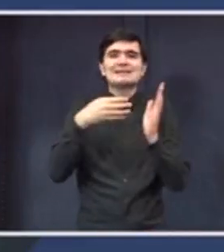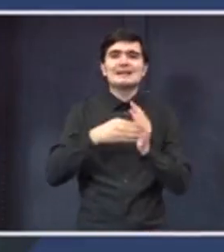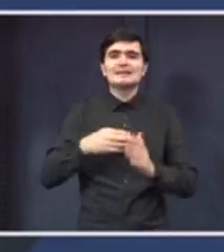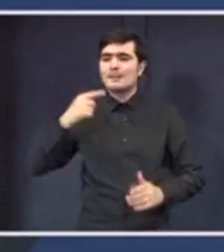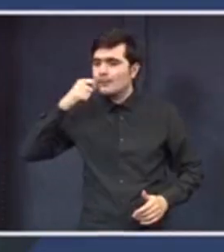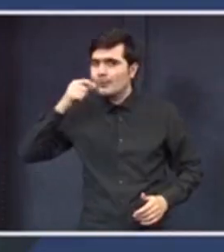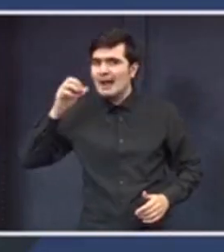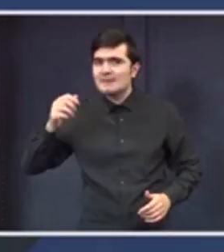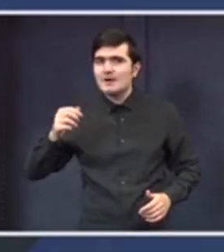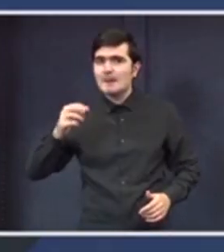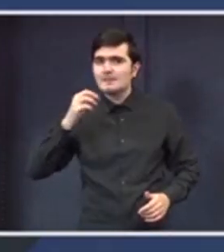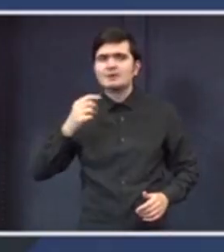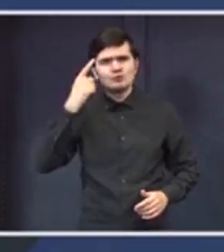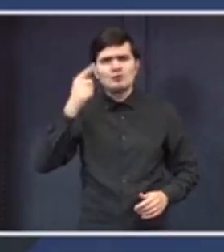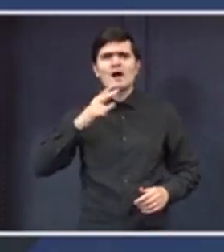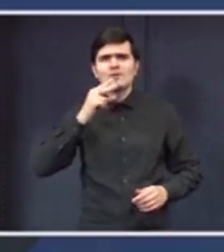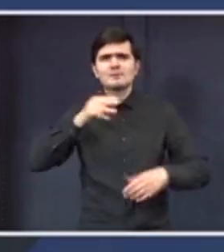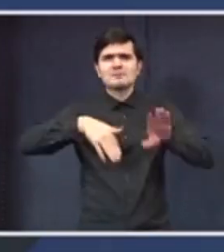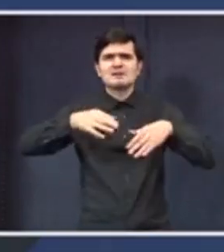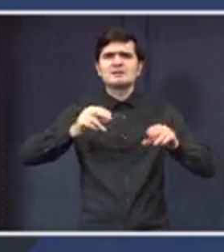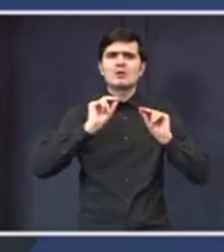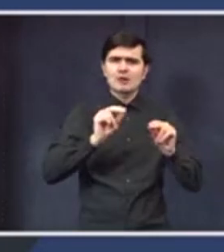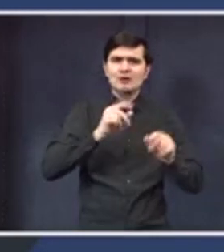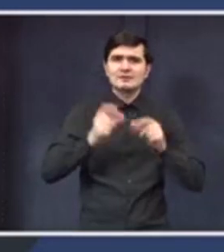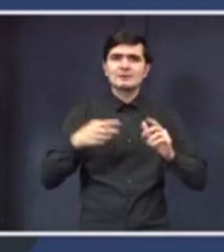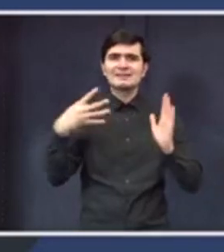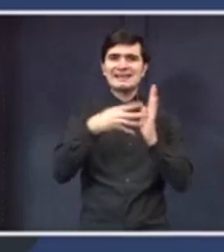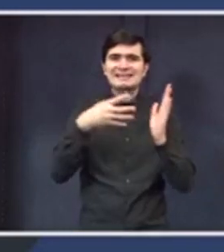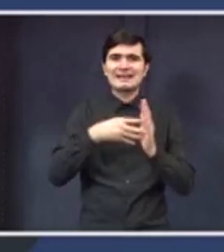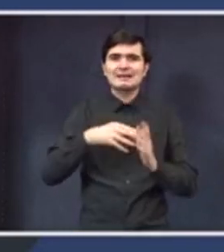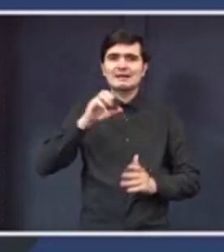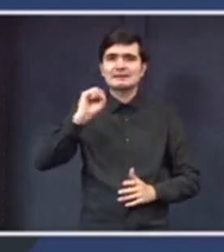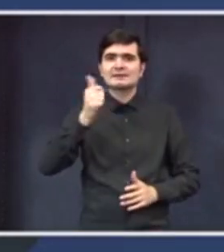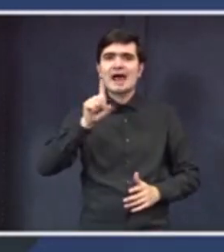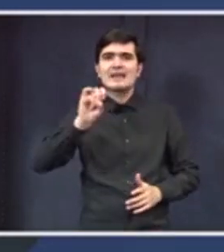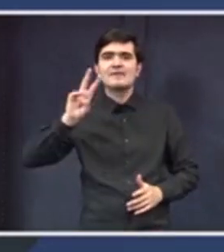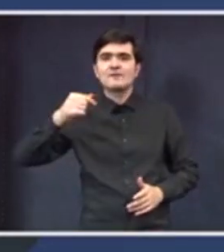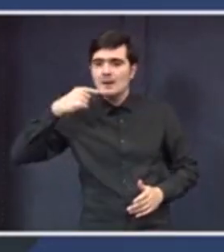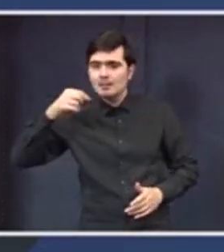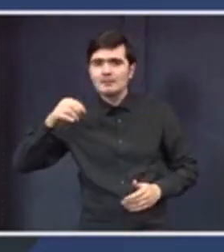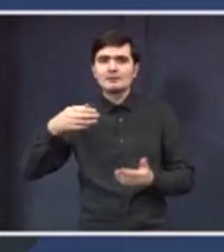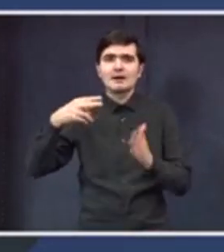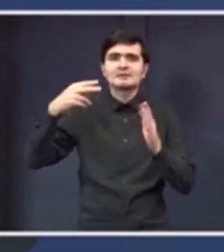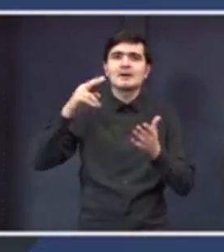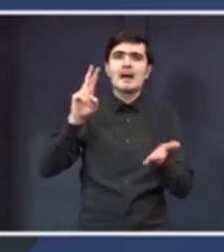că în momentul de față vorbea Ministerul Educației, Ministrul Educației despre aceste teste de salivă, care ar urma să aplice în școli,